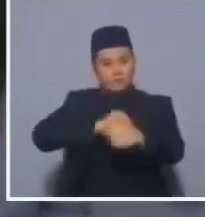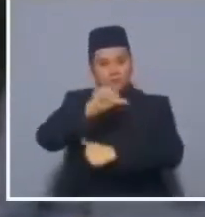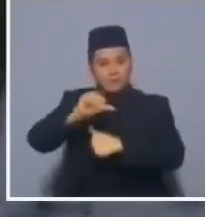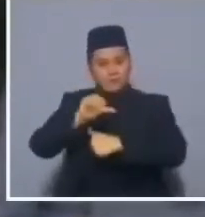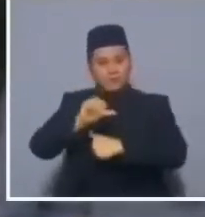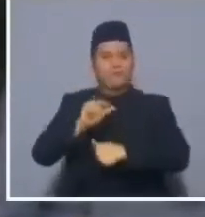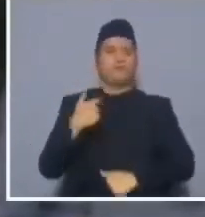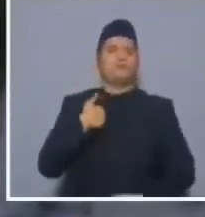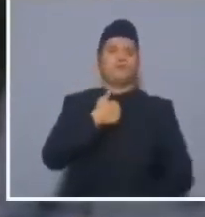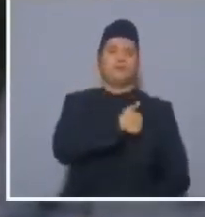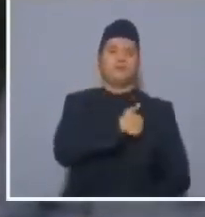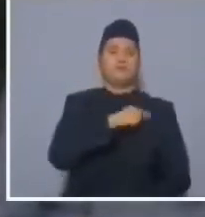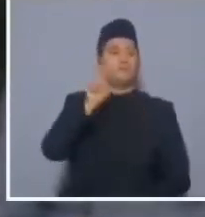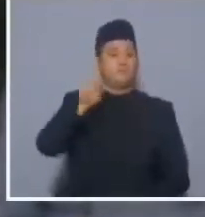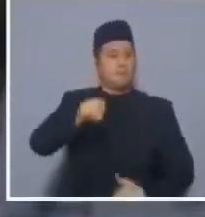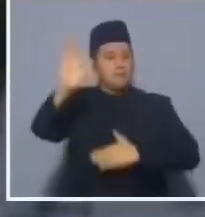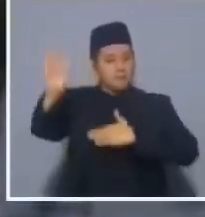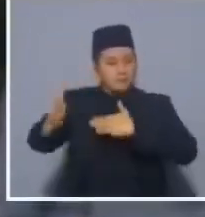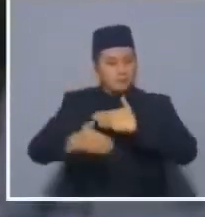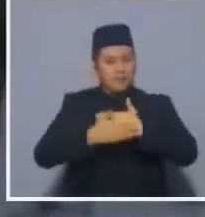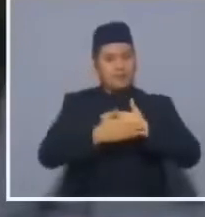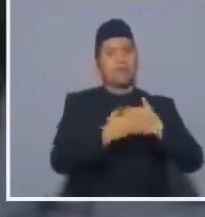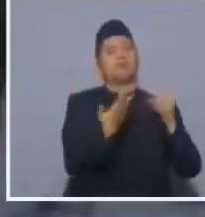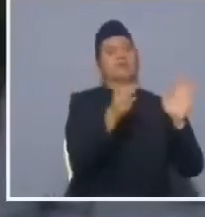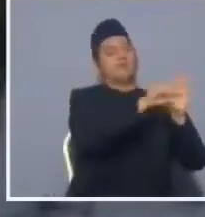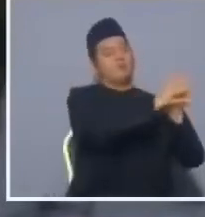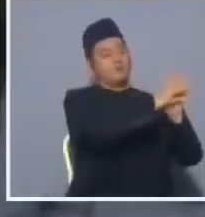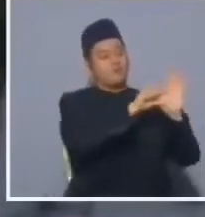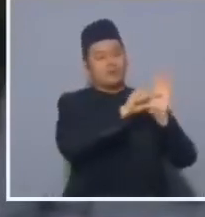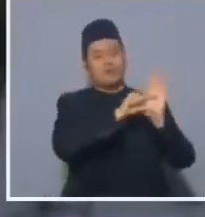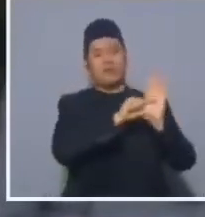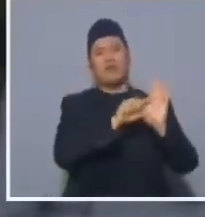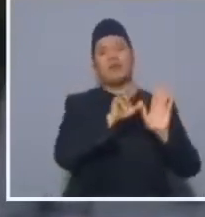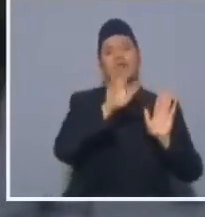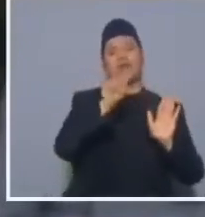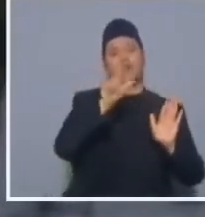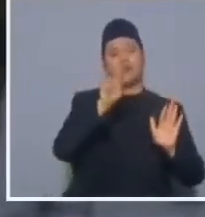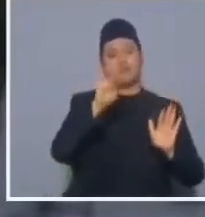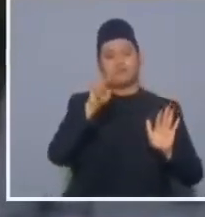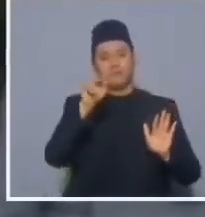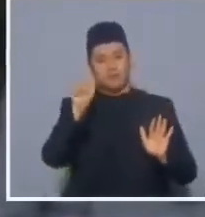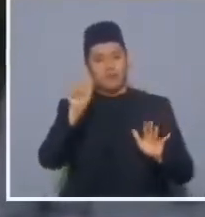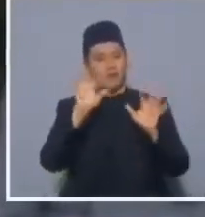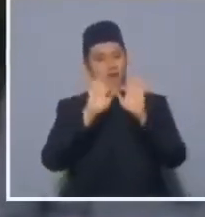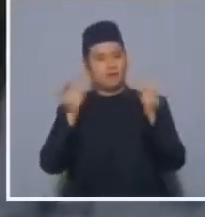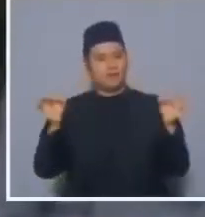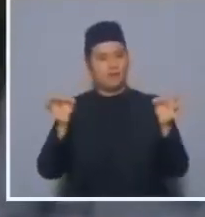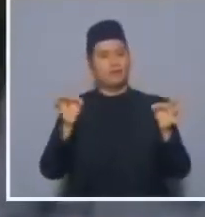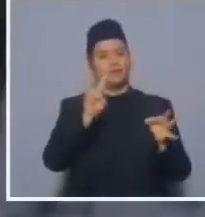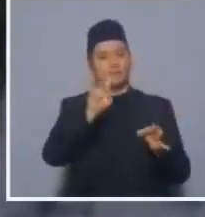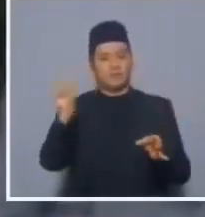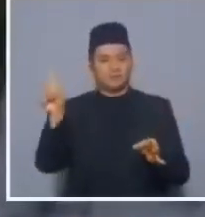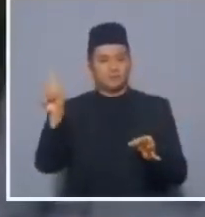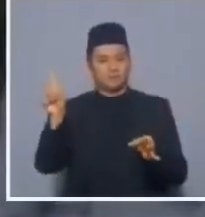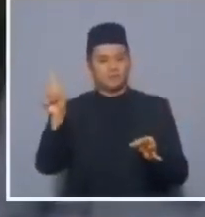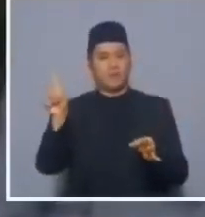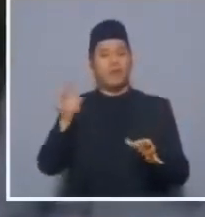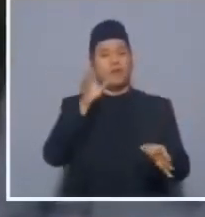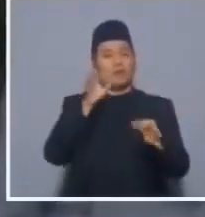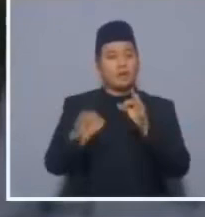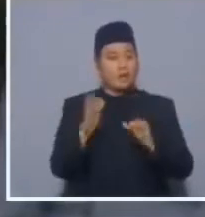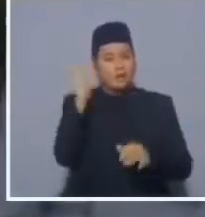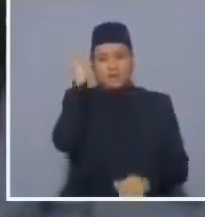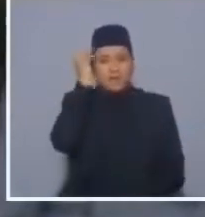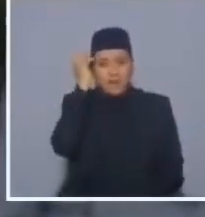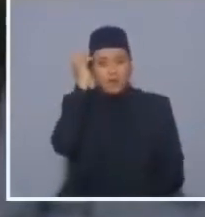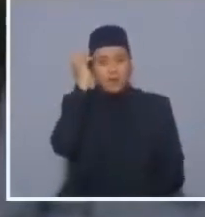kena kembalikan kepada surah Al-Anbiya, surah ke-21, ayat ke-7. Fas'alu al-zikri in kuntum la ta'lamun. Jika kalau kamu tidak